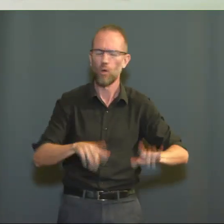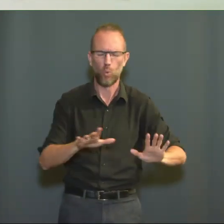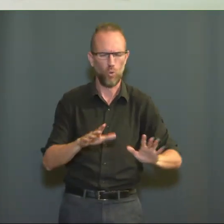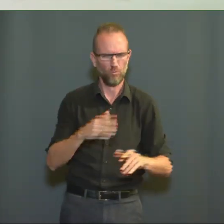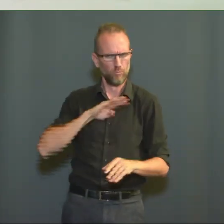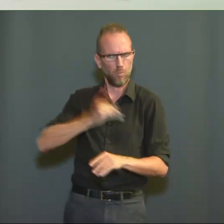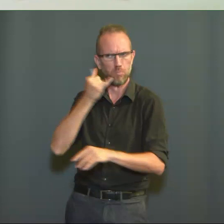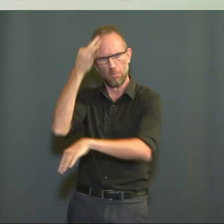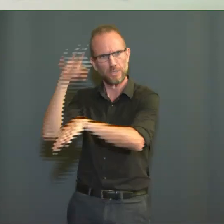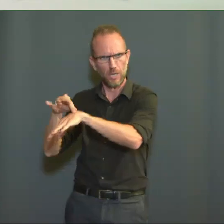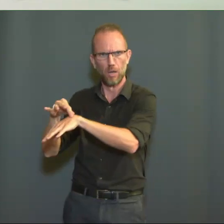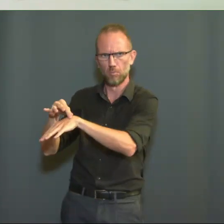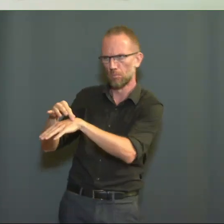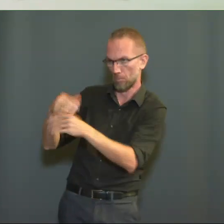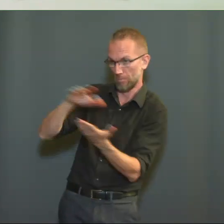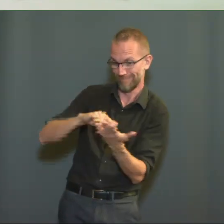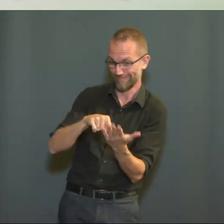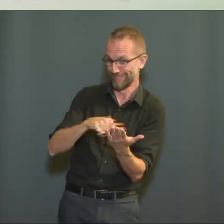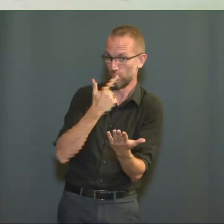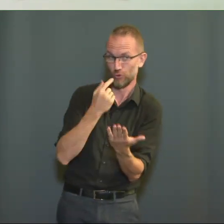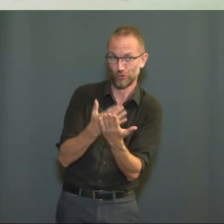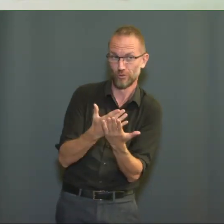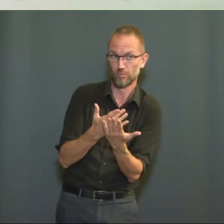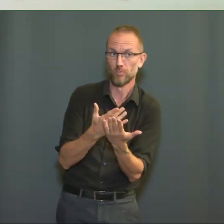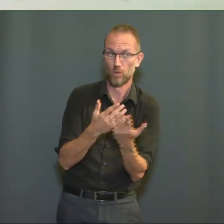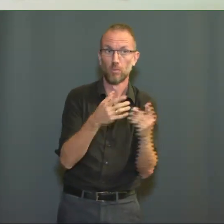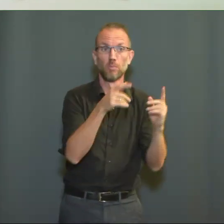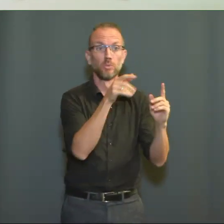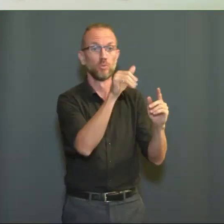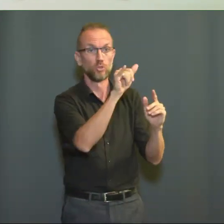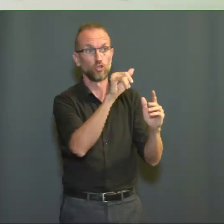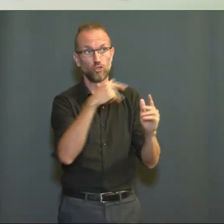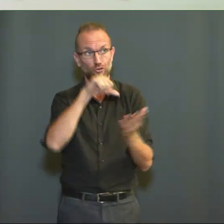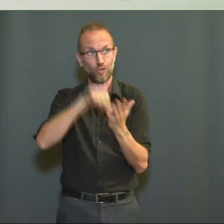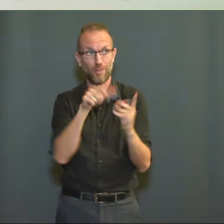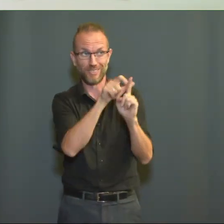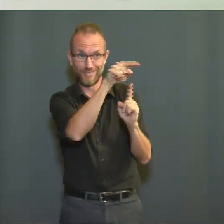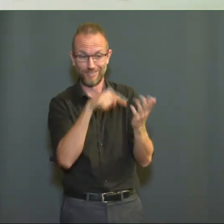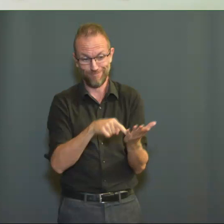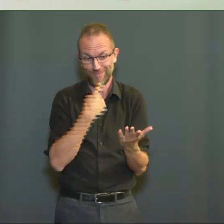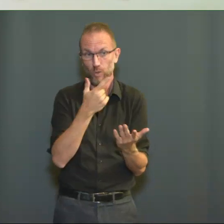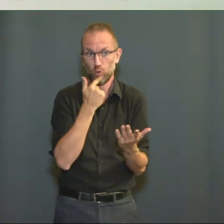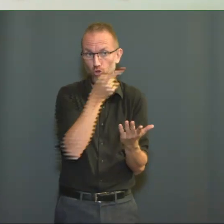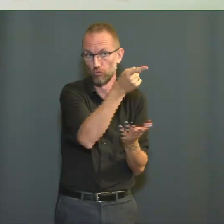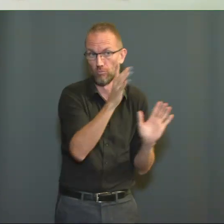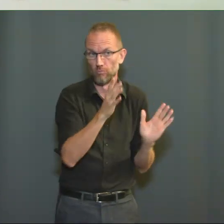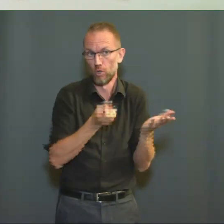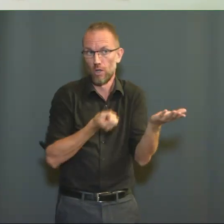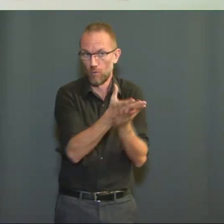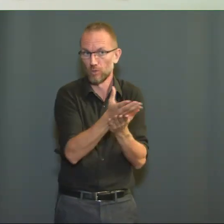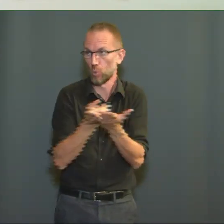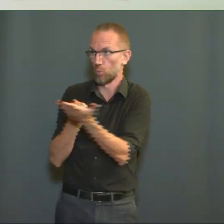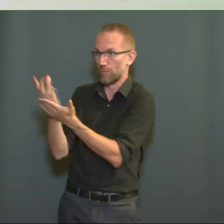traitant ou à votre centre de contact que vous utilisez l'application afin de pouvoir transmettre le code